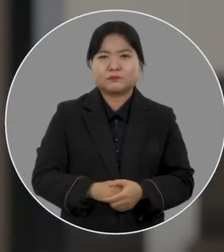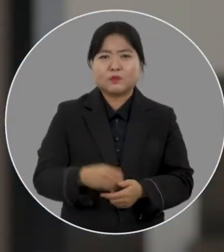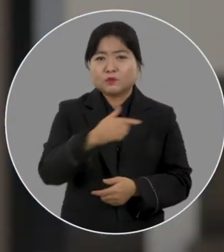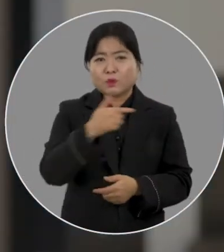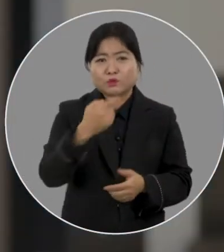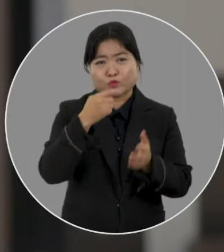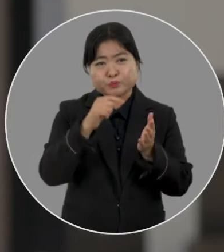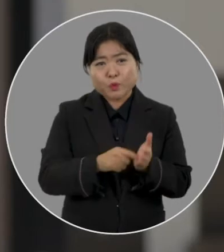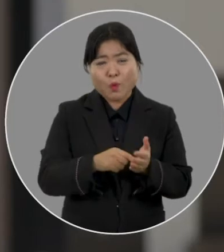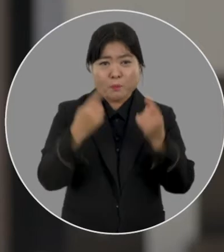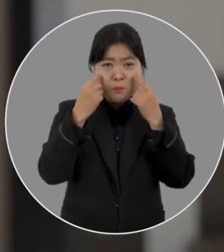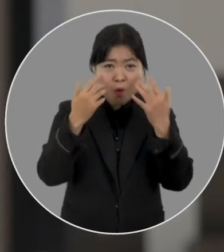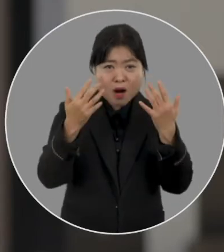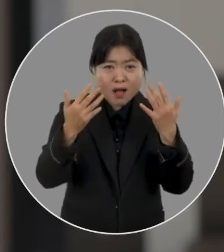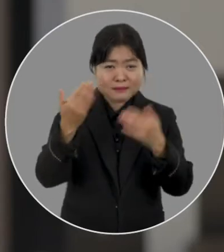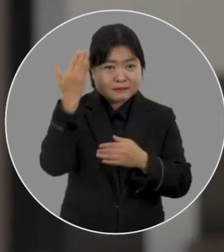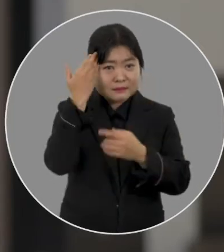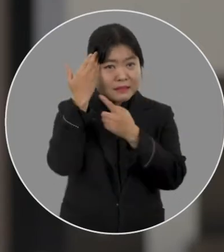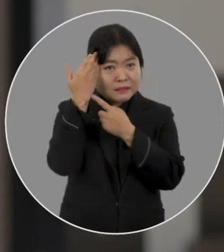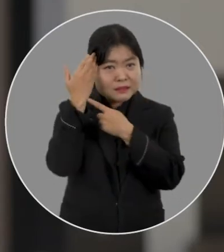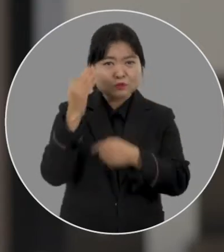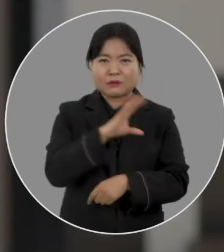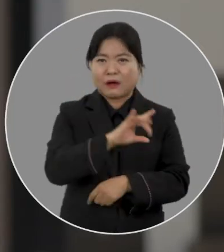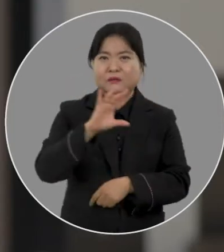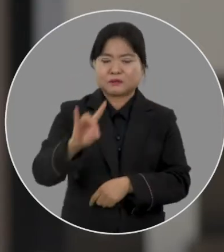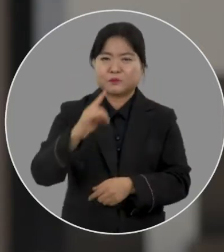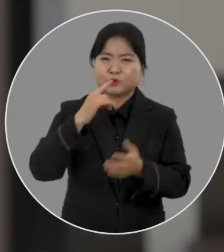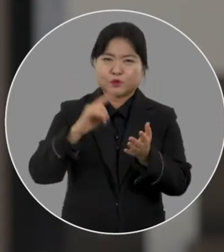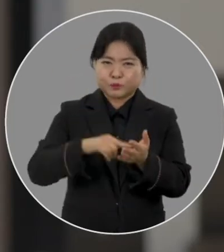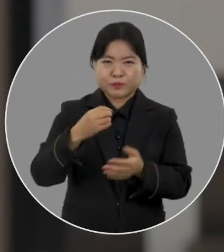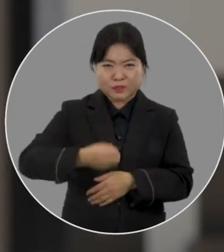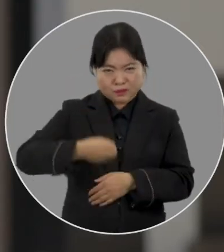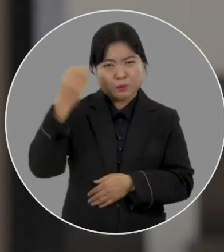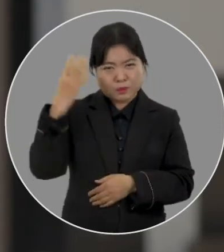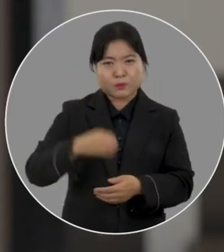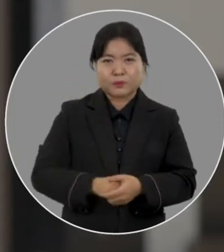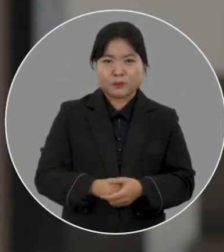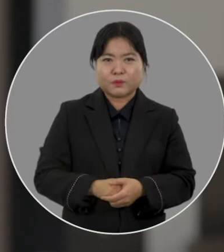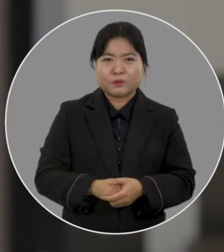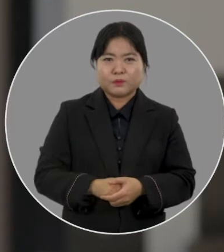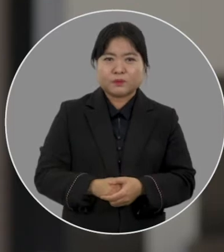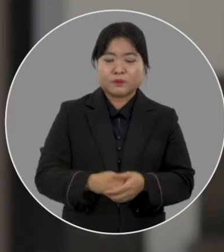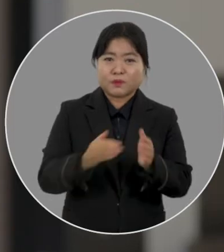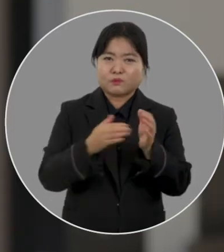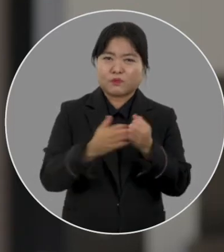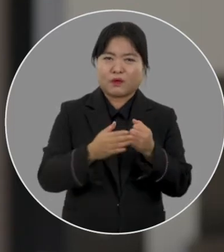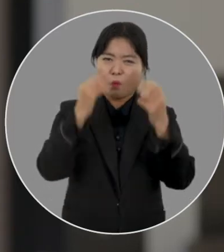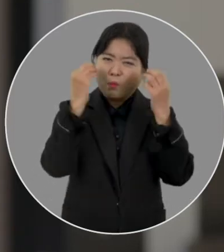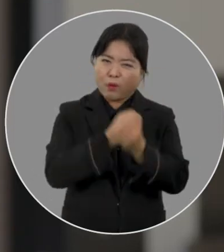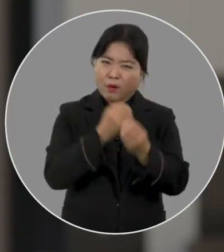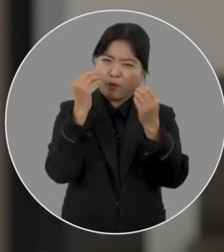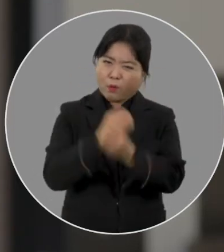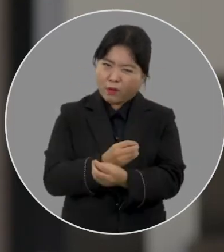너무나 쉽고 명확한 상식을 우리는 때때로 쉽게 잃어버리고 잊어버림으로써